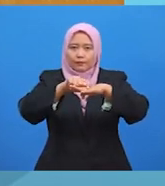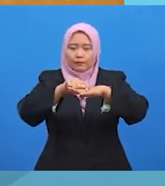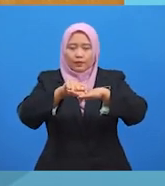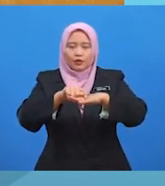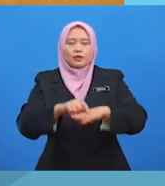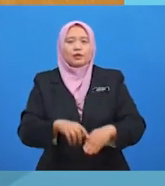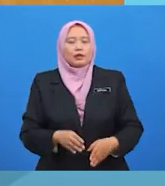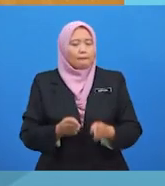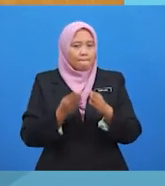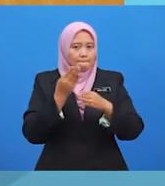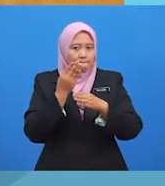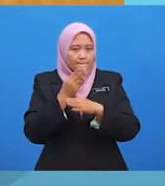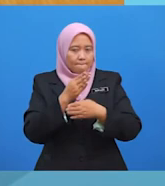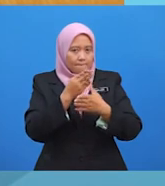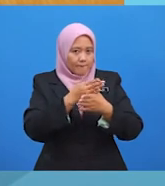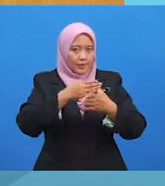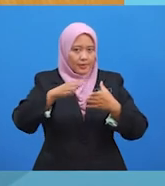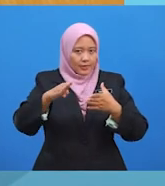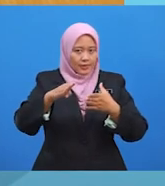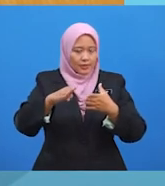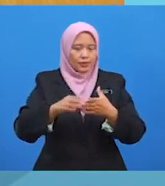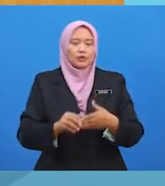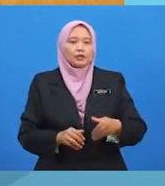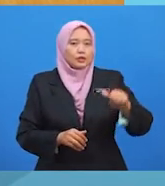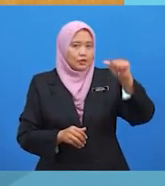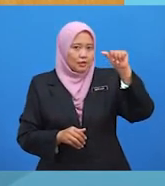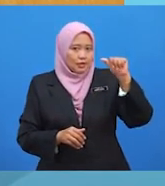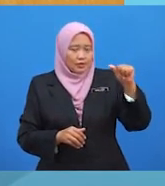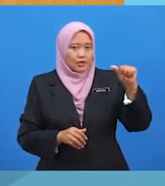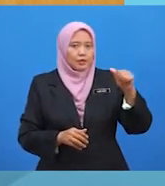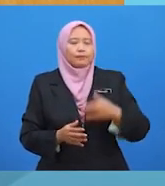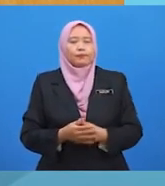Pastikan bahagian yang melengkung di sebelah atas.